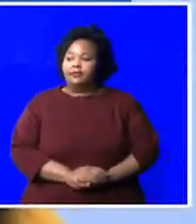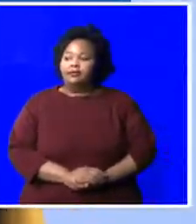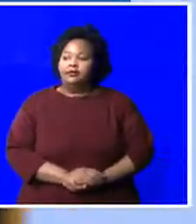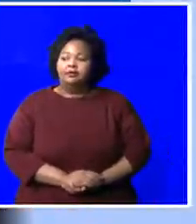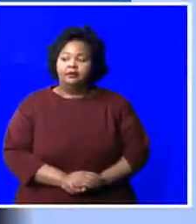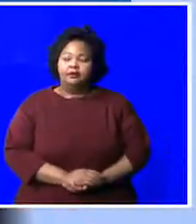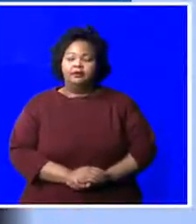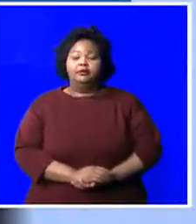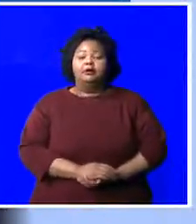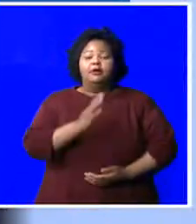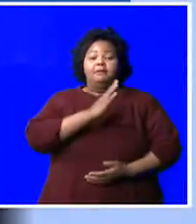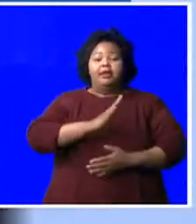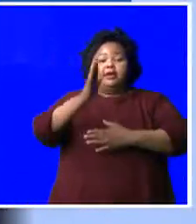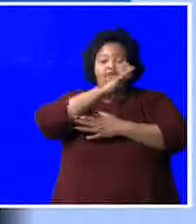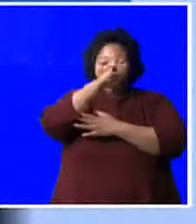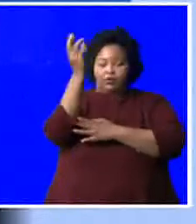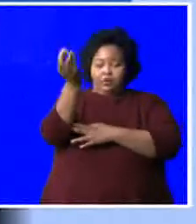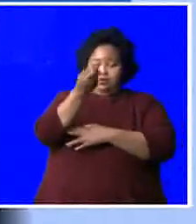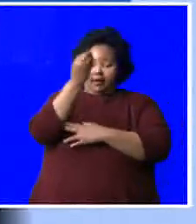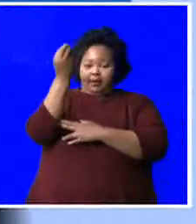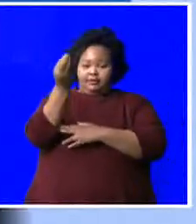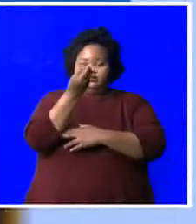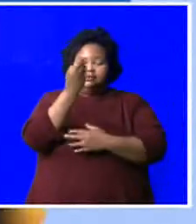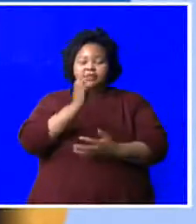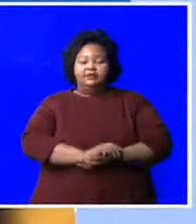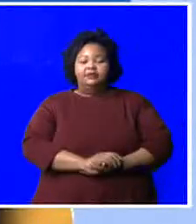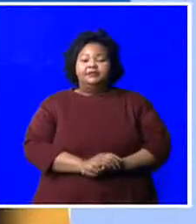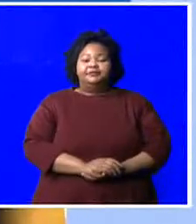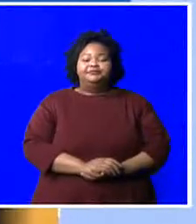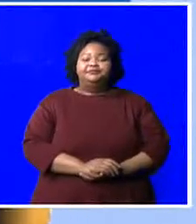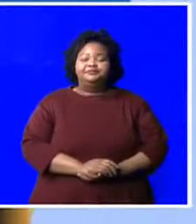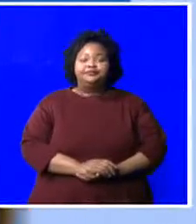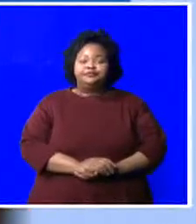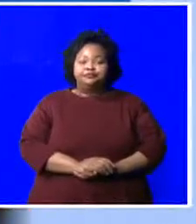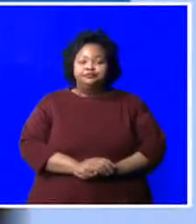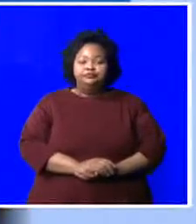bayethe wena waphakathi inkosi Ndlovukazi